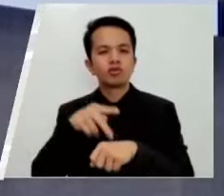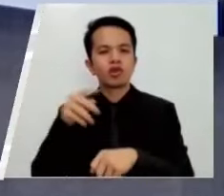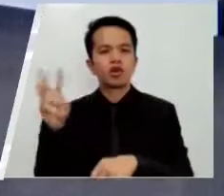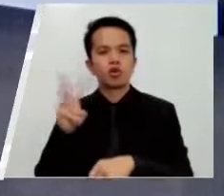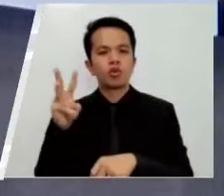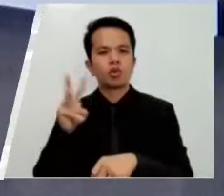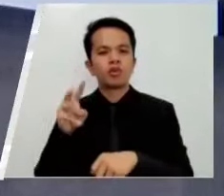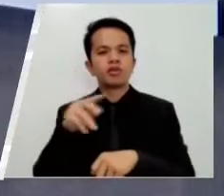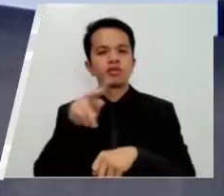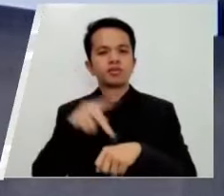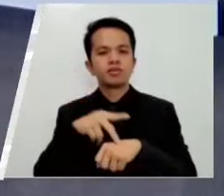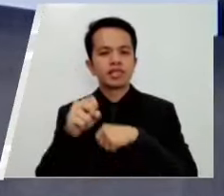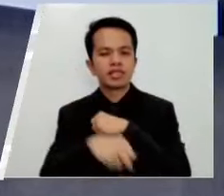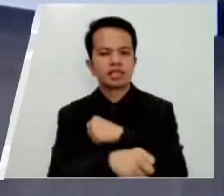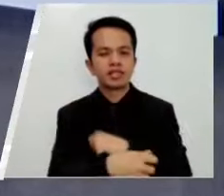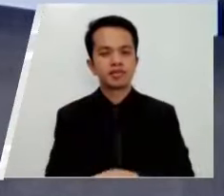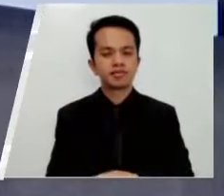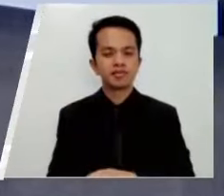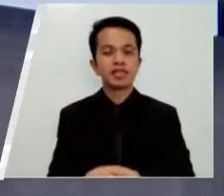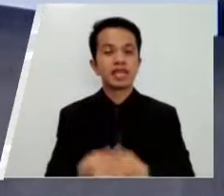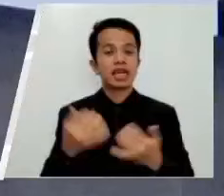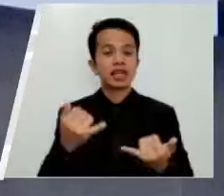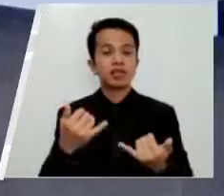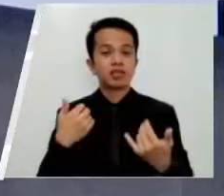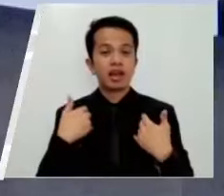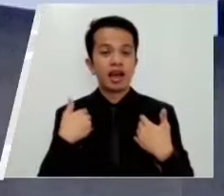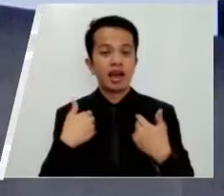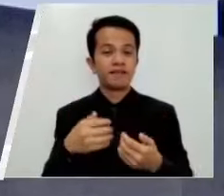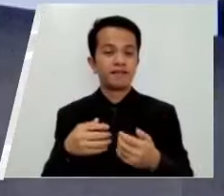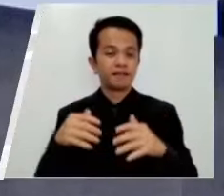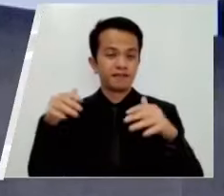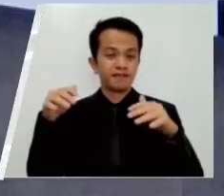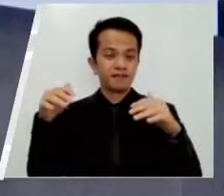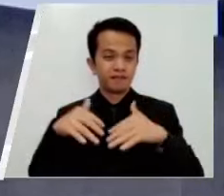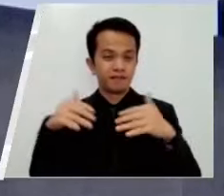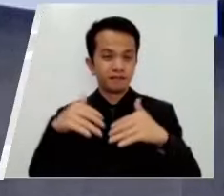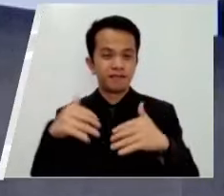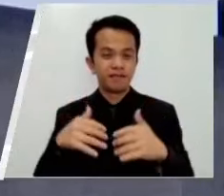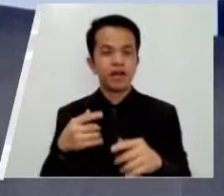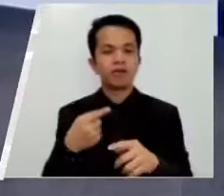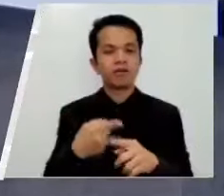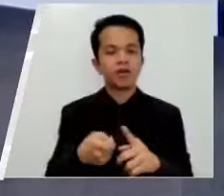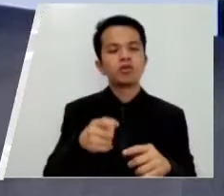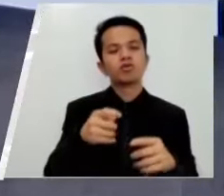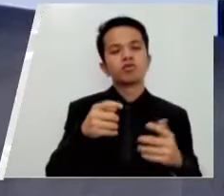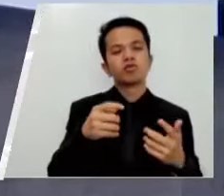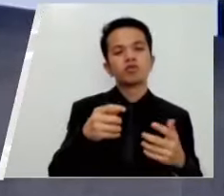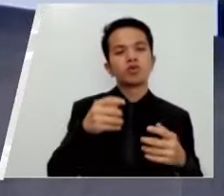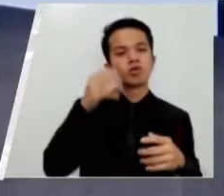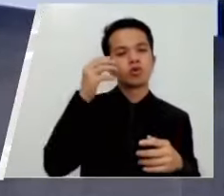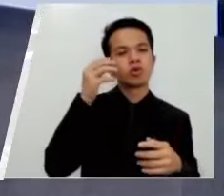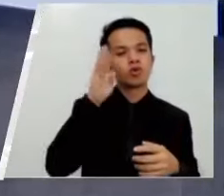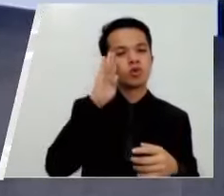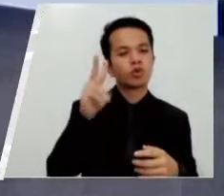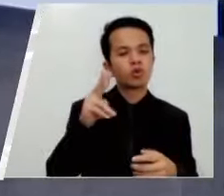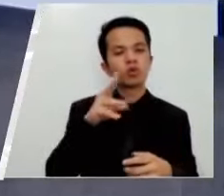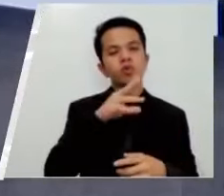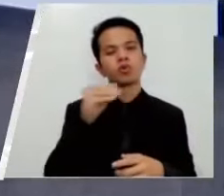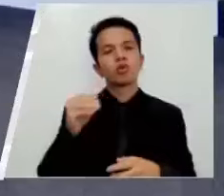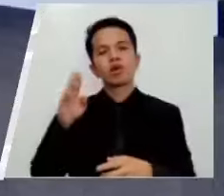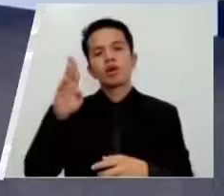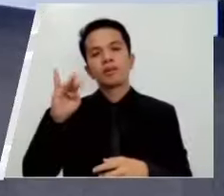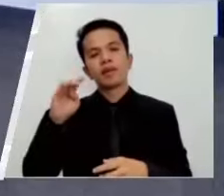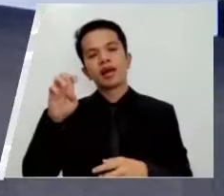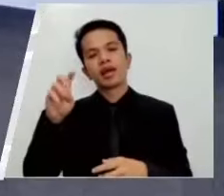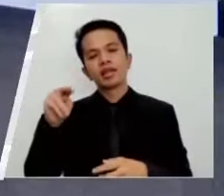AFP. At sa gitna ay nanggagarping trilateral meeting sa Amerika sa pagitan ni Pangulong Bongbong Marcos, U.S. President Joe Biden at